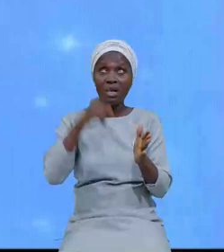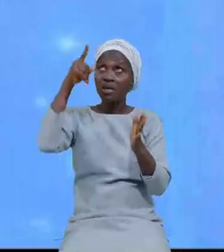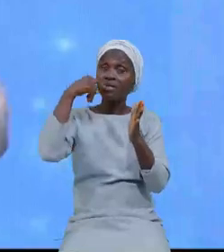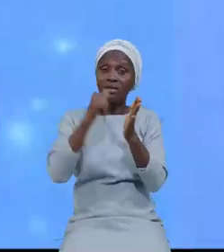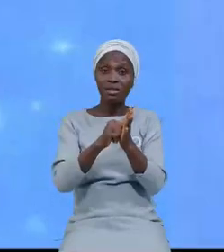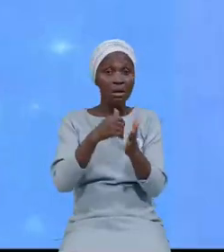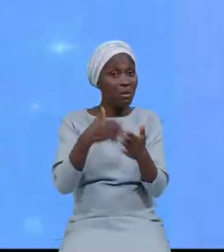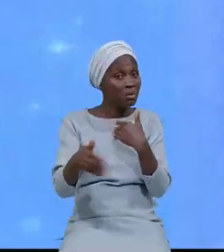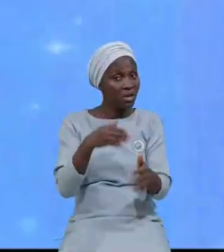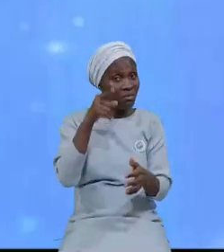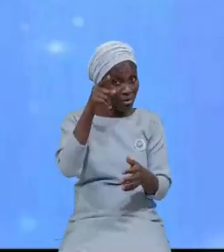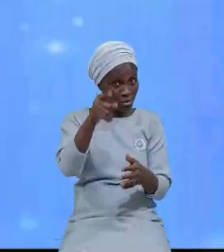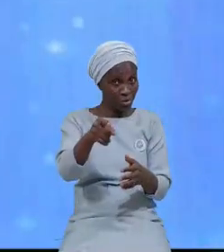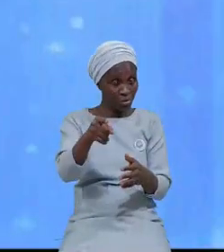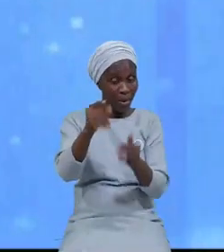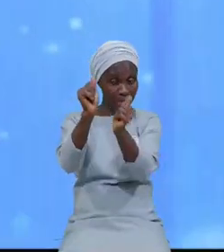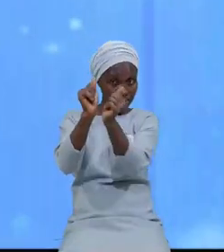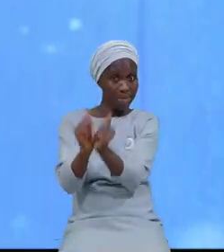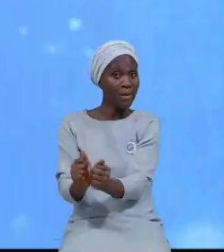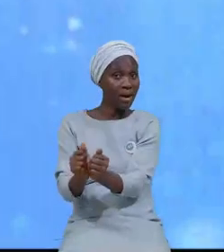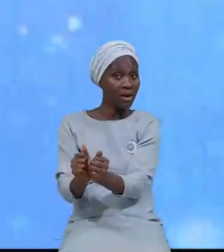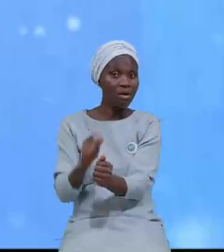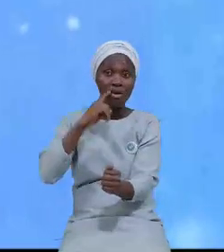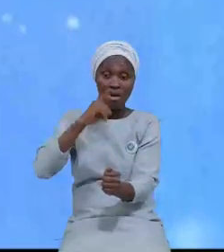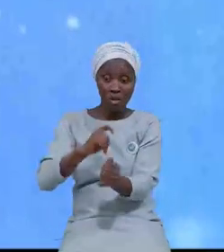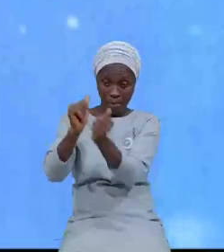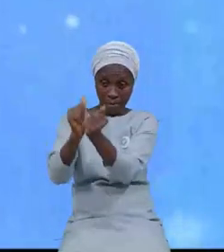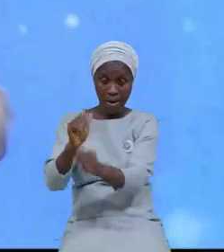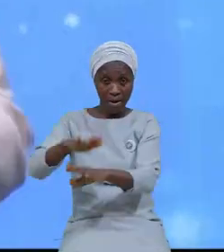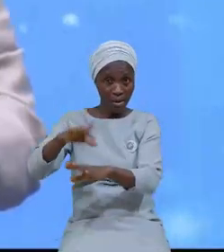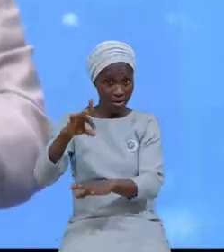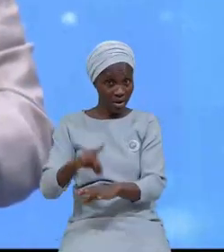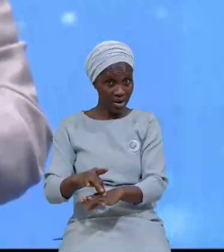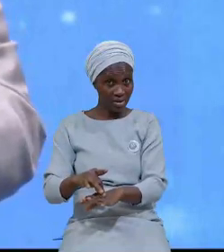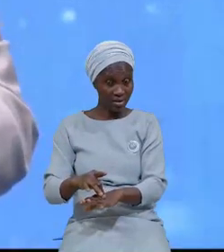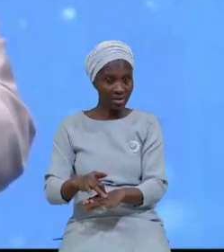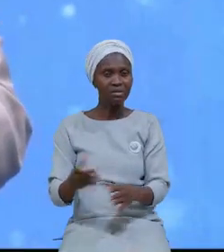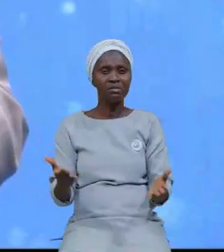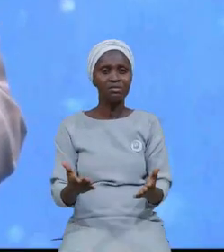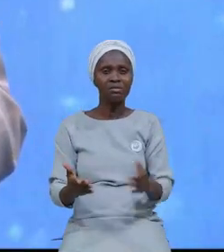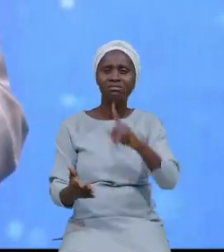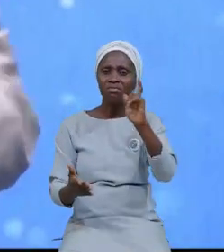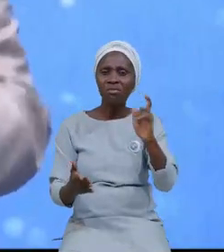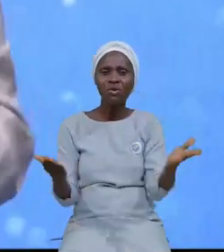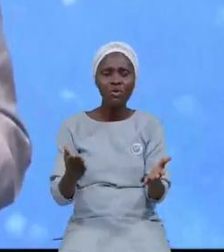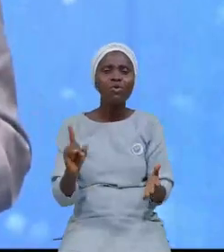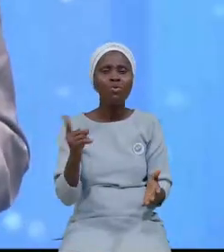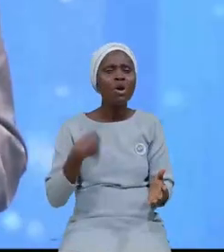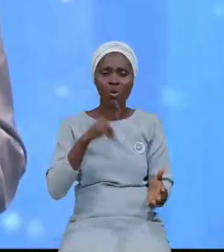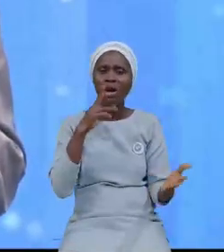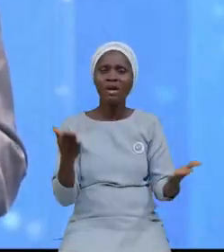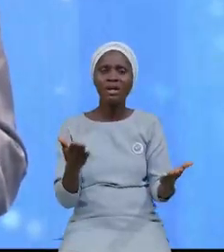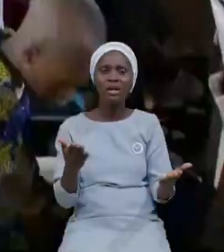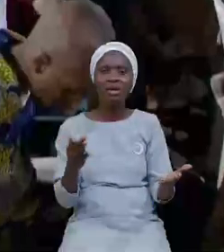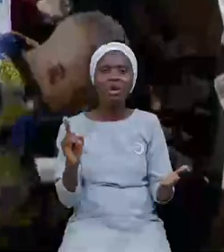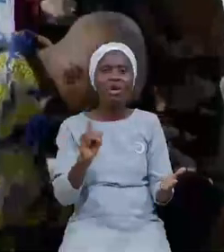ce que tu tu lieras sur la terre où sommes-nous maintenant